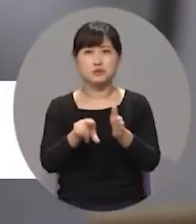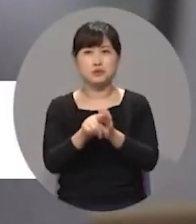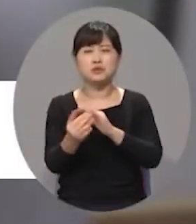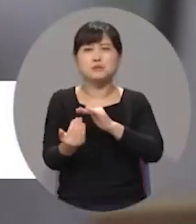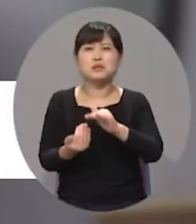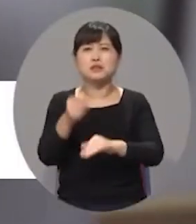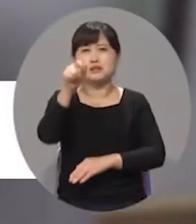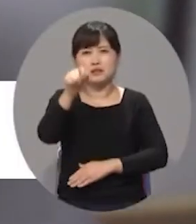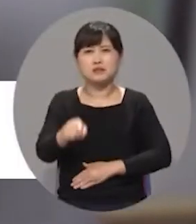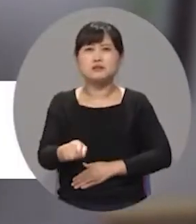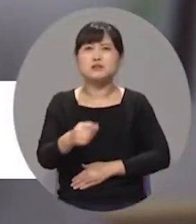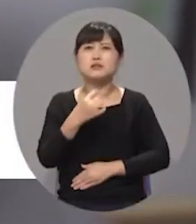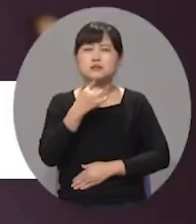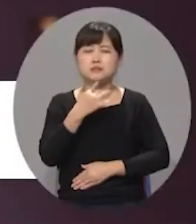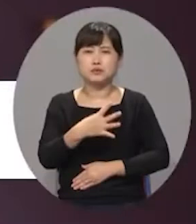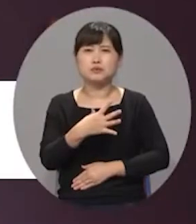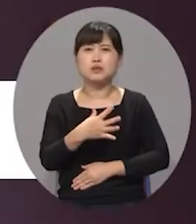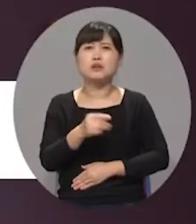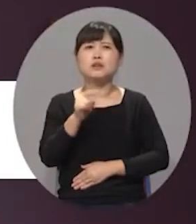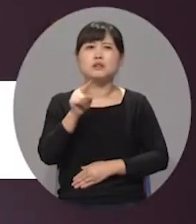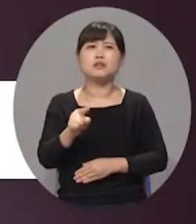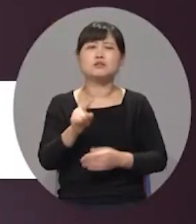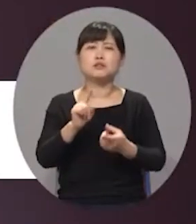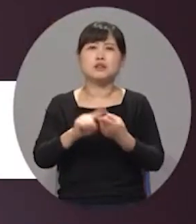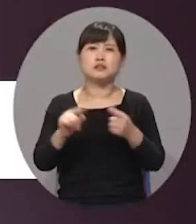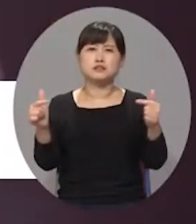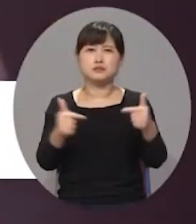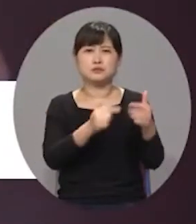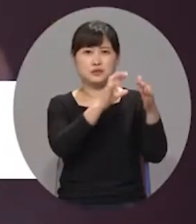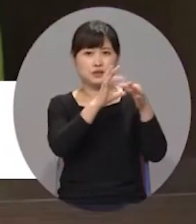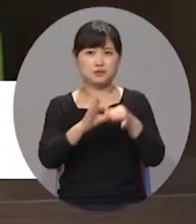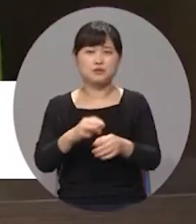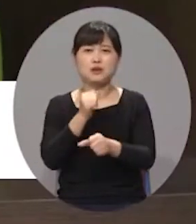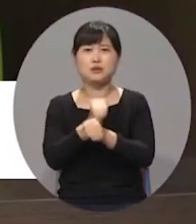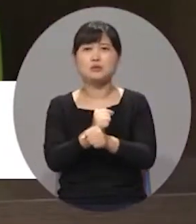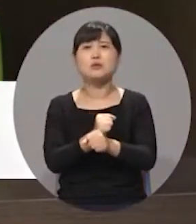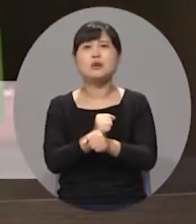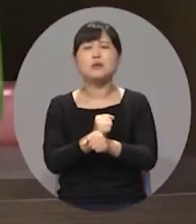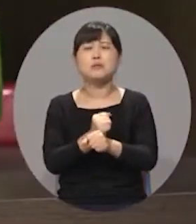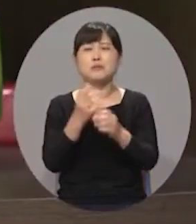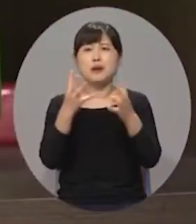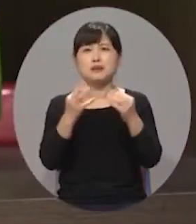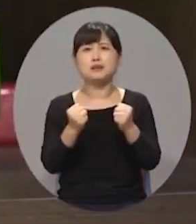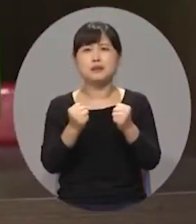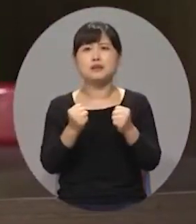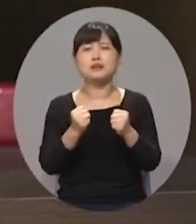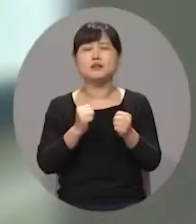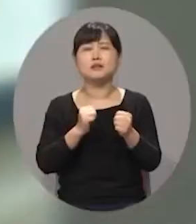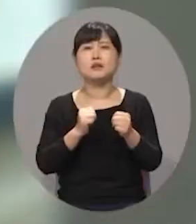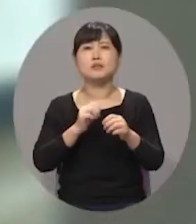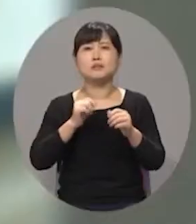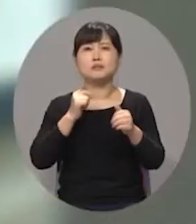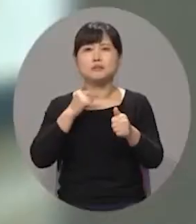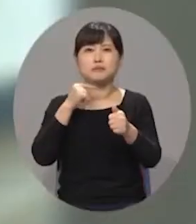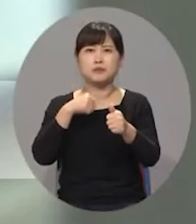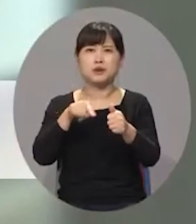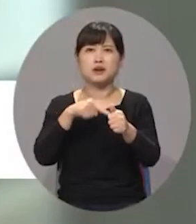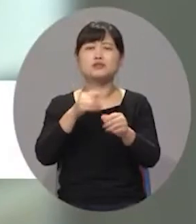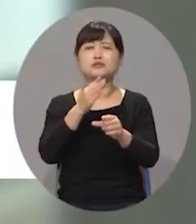결제를 해준 건데 보충치료도 꾸준히 진행해 올해 상당 부분 완료했다는 겁니다.